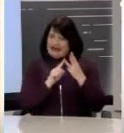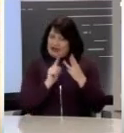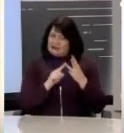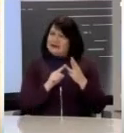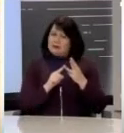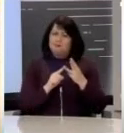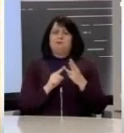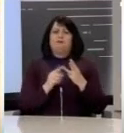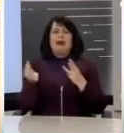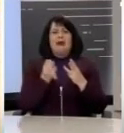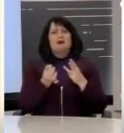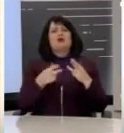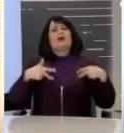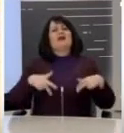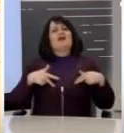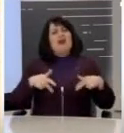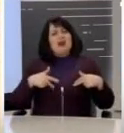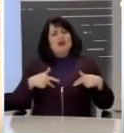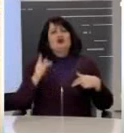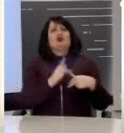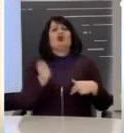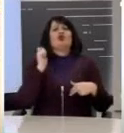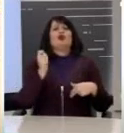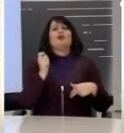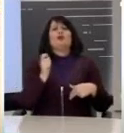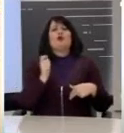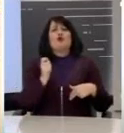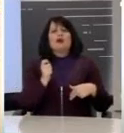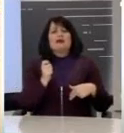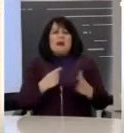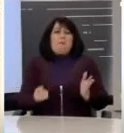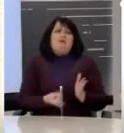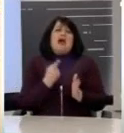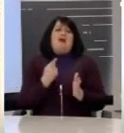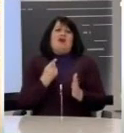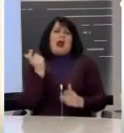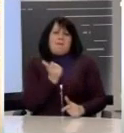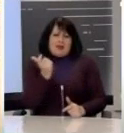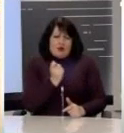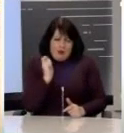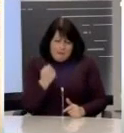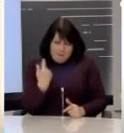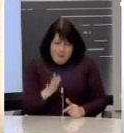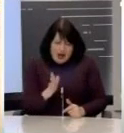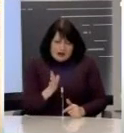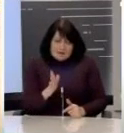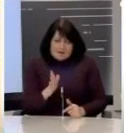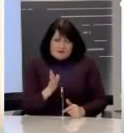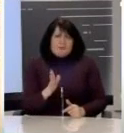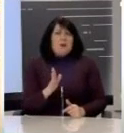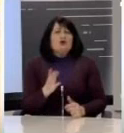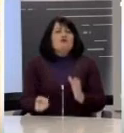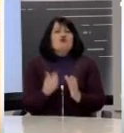τρία, η κυβέρνηση ασκεί κοινωνική πολιτική με εφάπαξ επιδόματα χωρίς θεσμικές